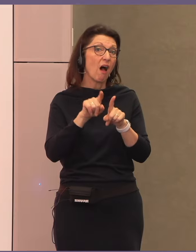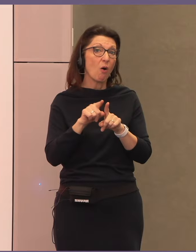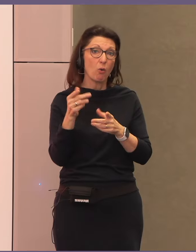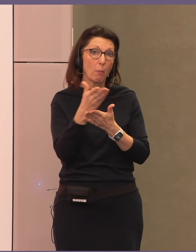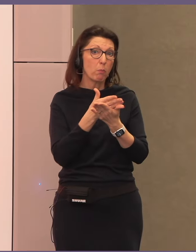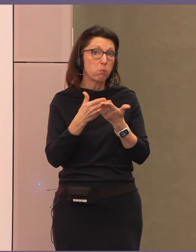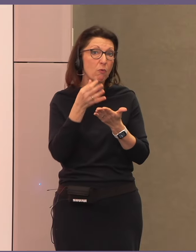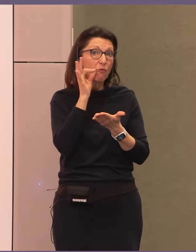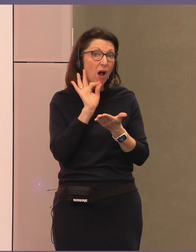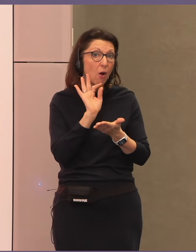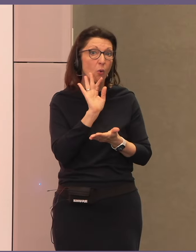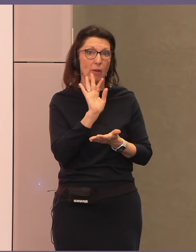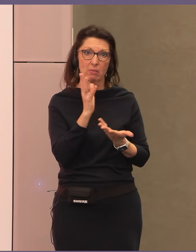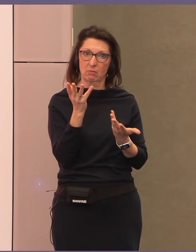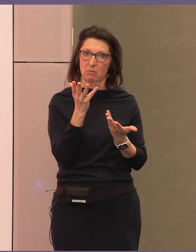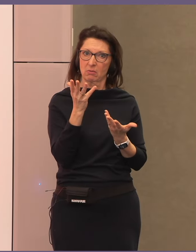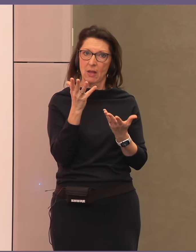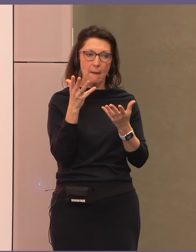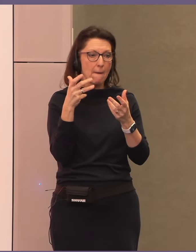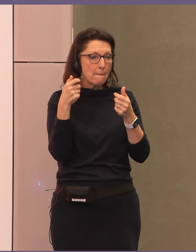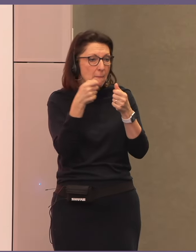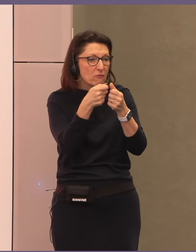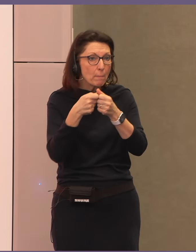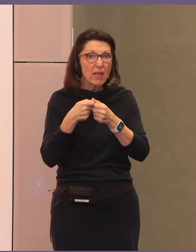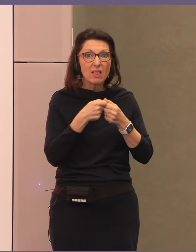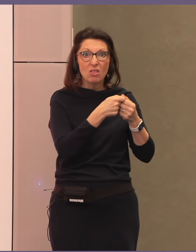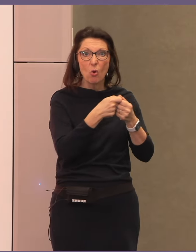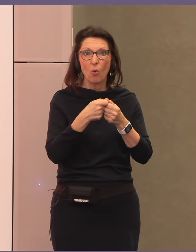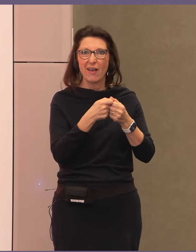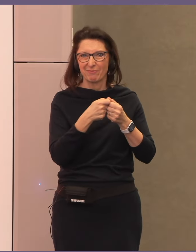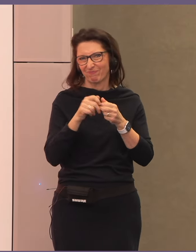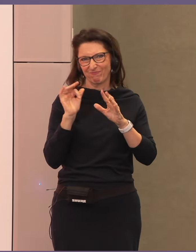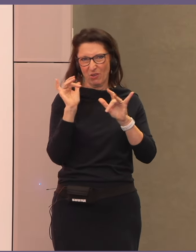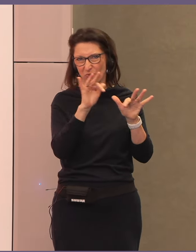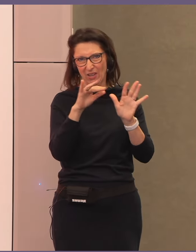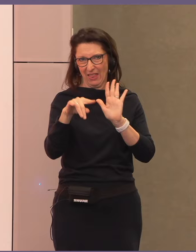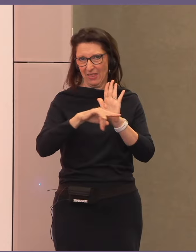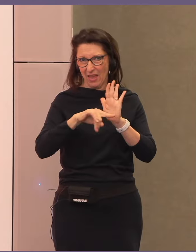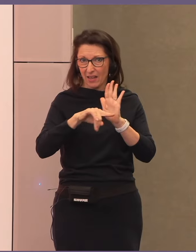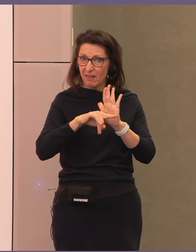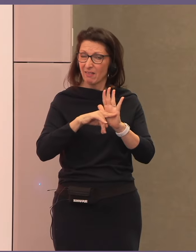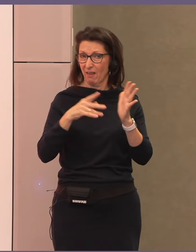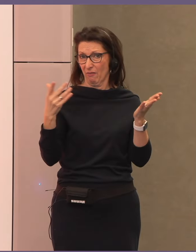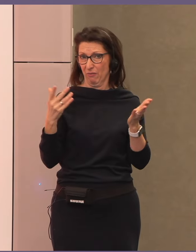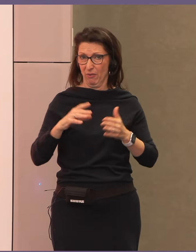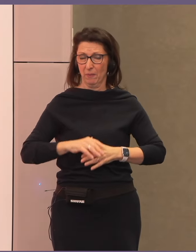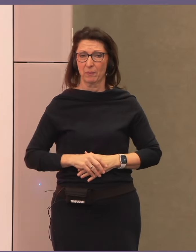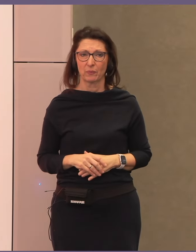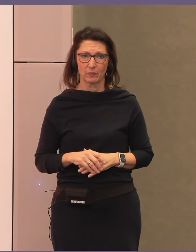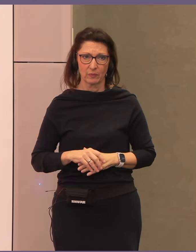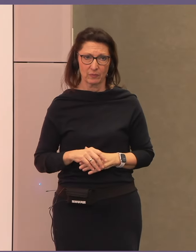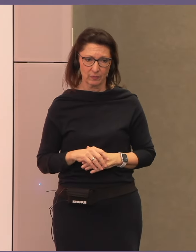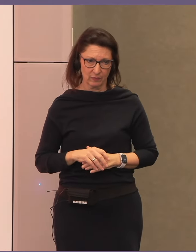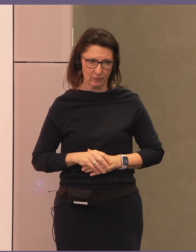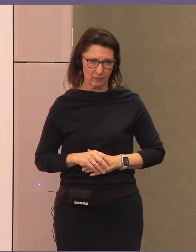von frauenpolitischen Bündnissen und auch von breiten gesellschaftlichen Bündnissen auswirken.